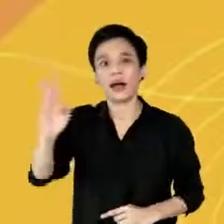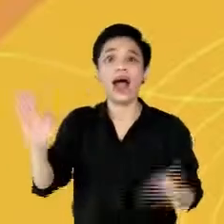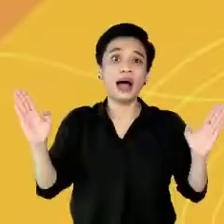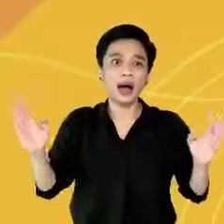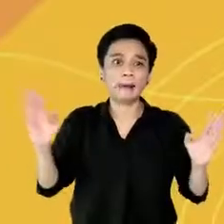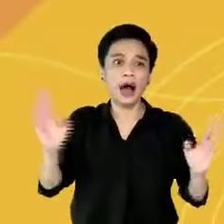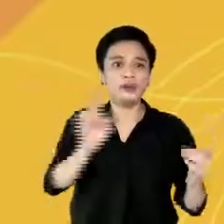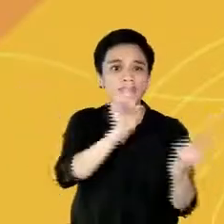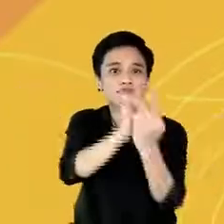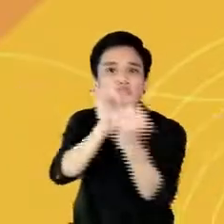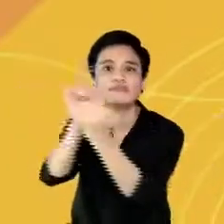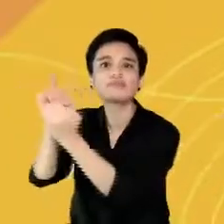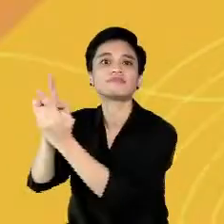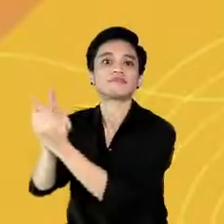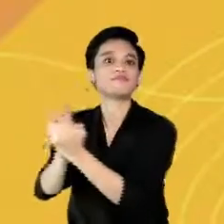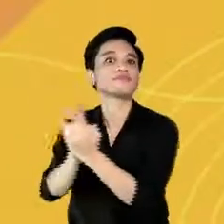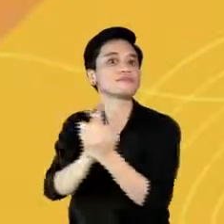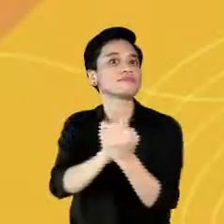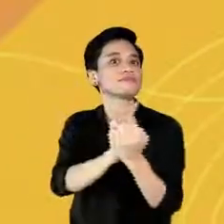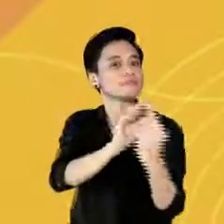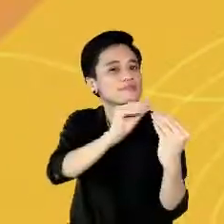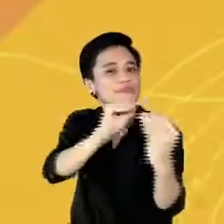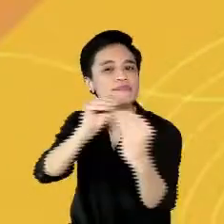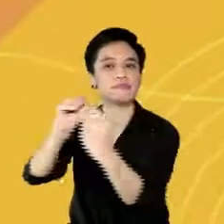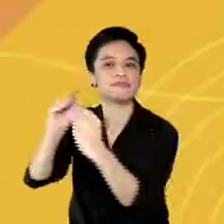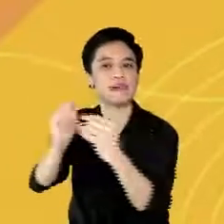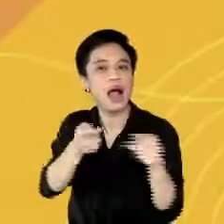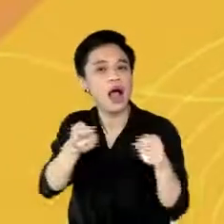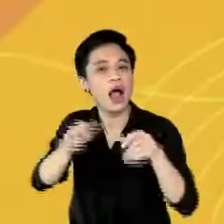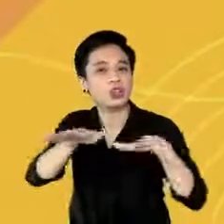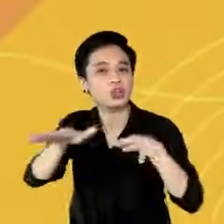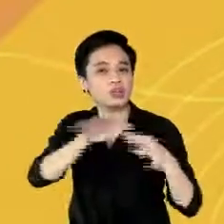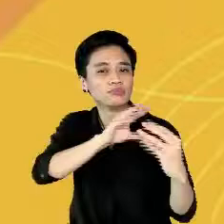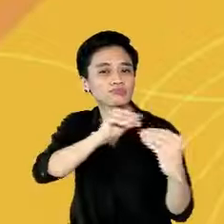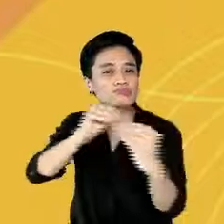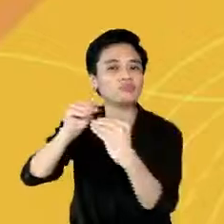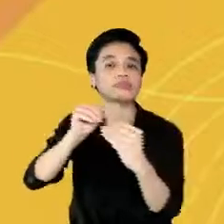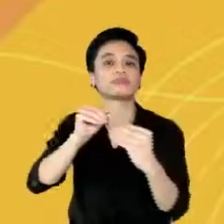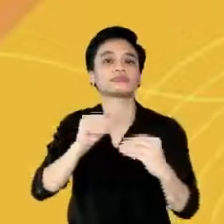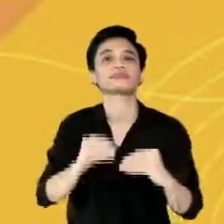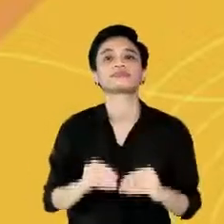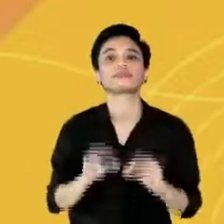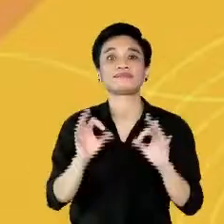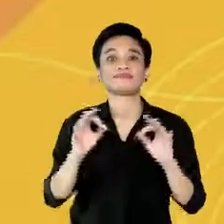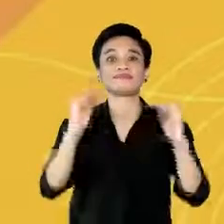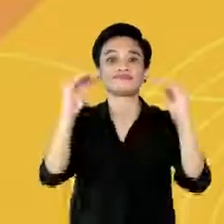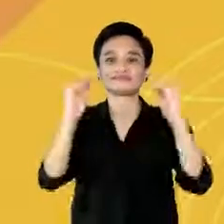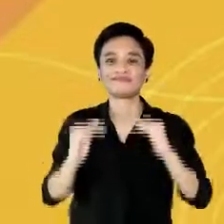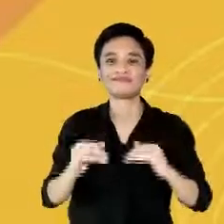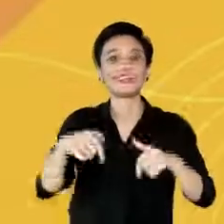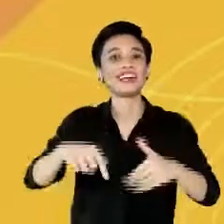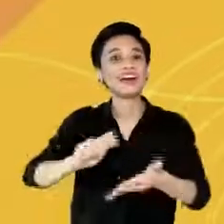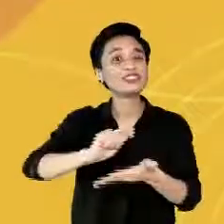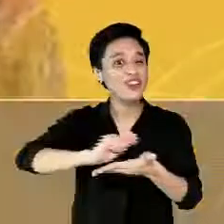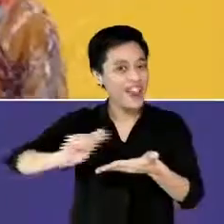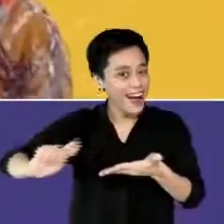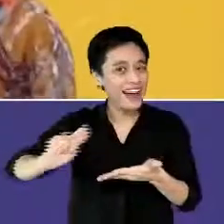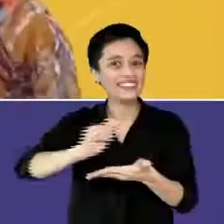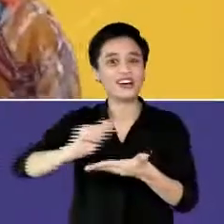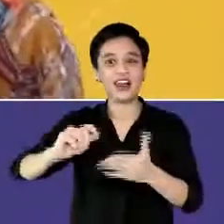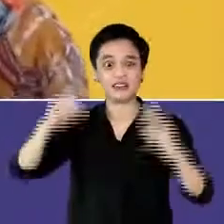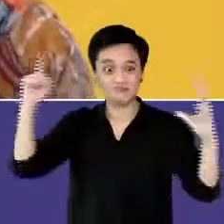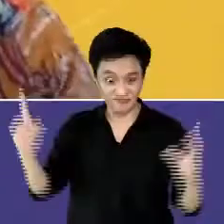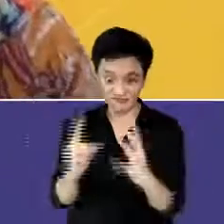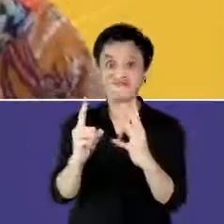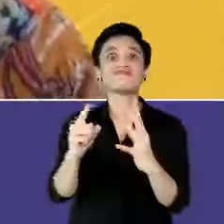sesuai dengan terakhir Oke baik sekarang tentang tatap muka sekolah tetap mau ke Jakarta Ibu ini bagaimana